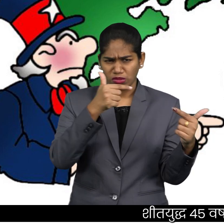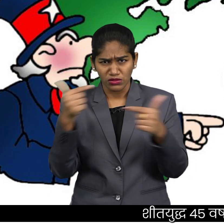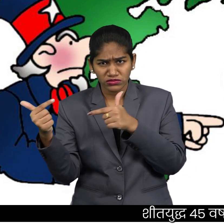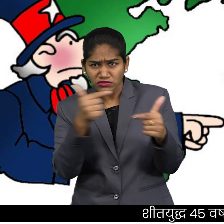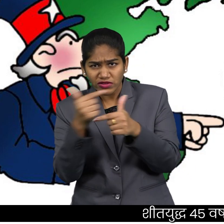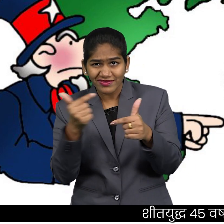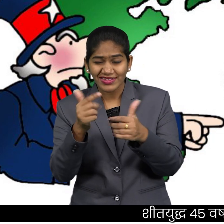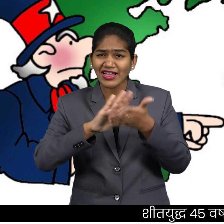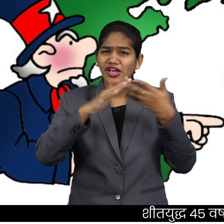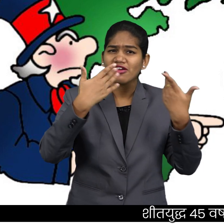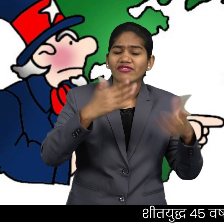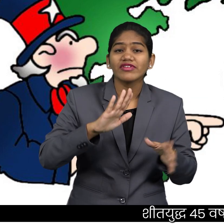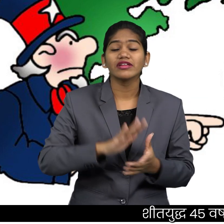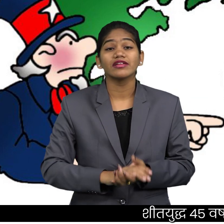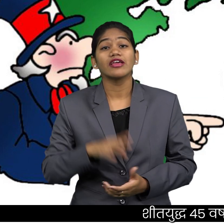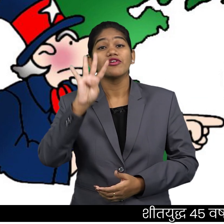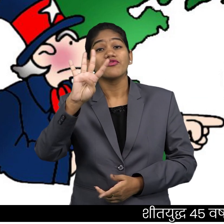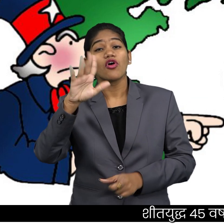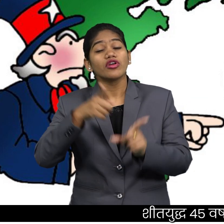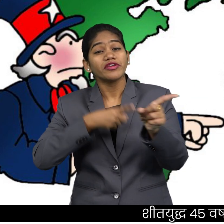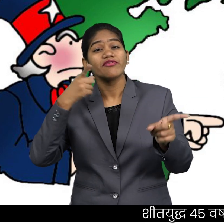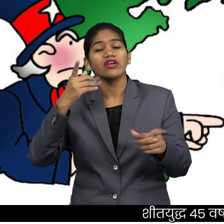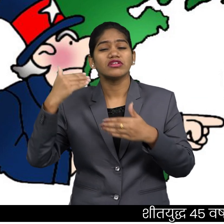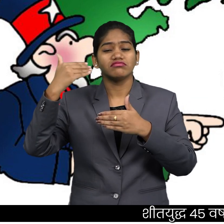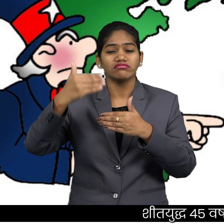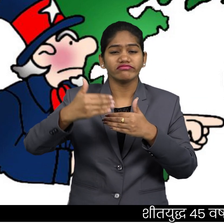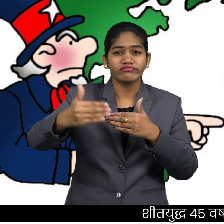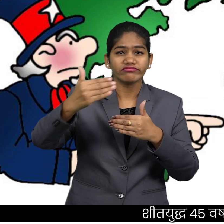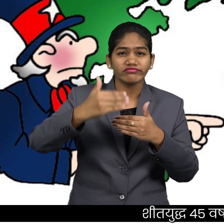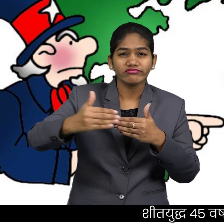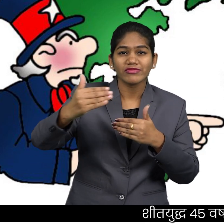शीतयुद्ध 45 वर्षांहून अधिक काळ चालले